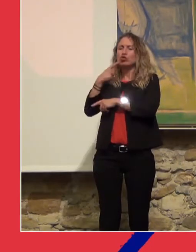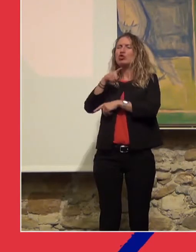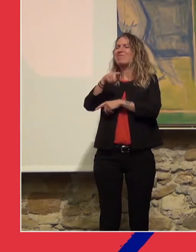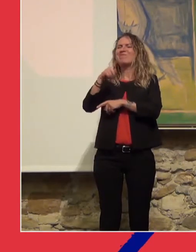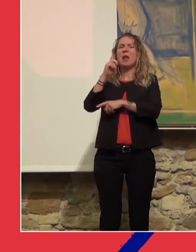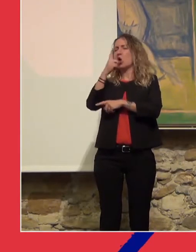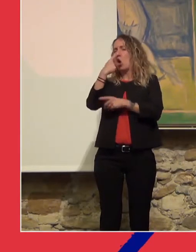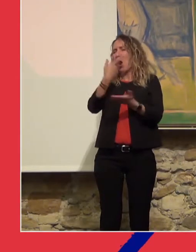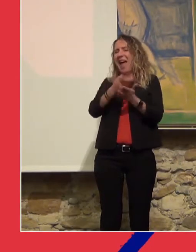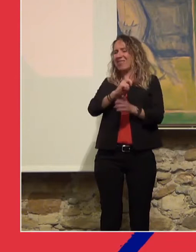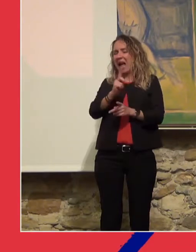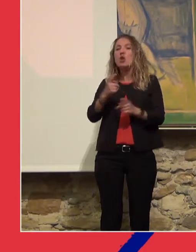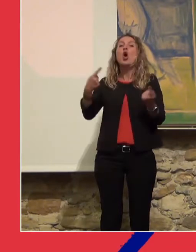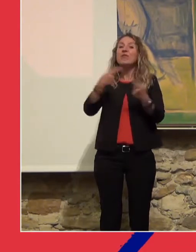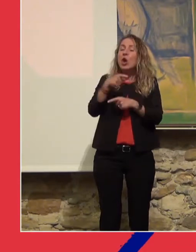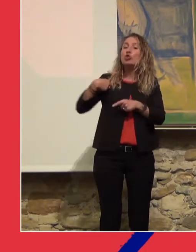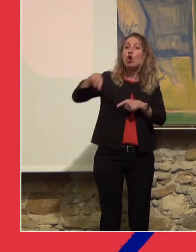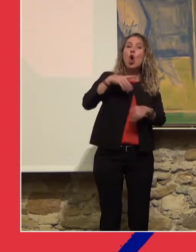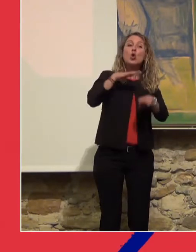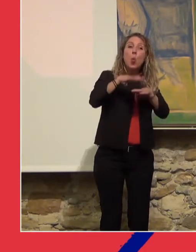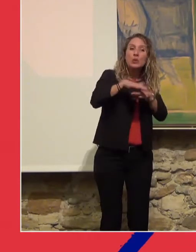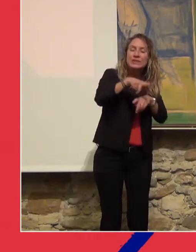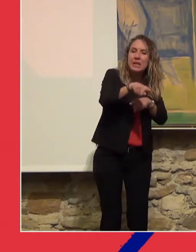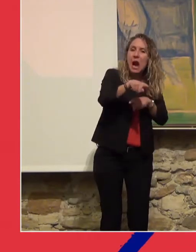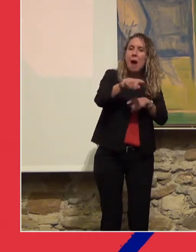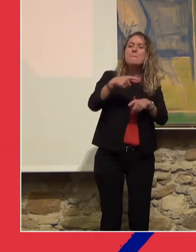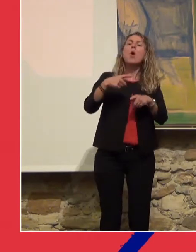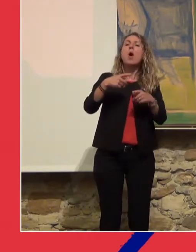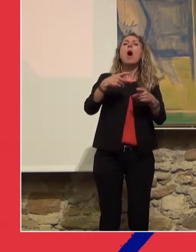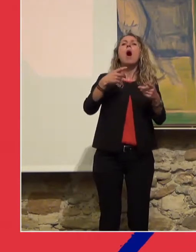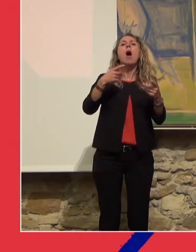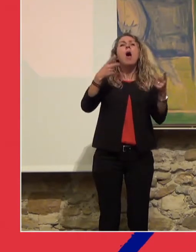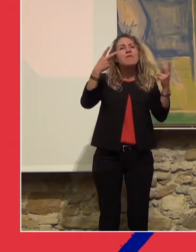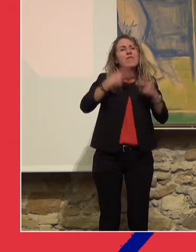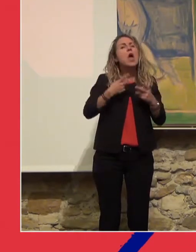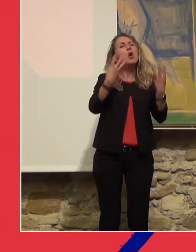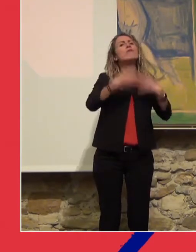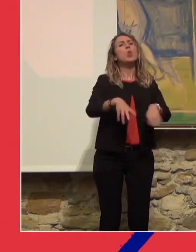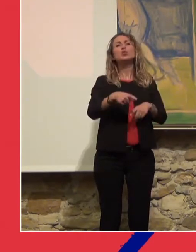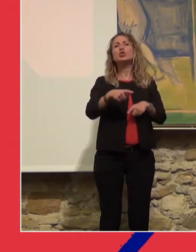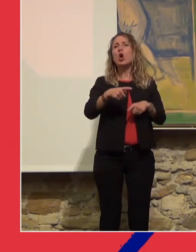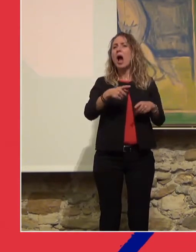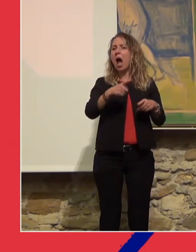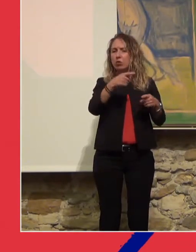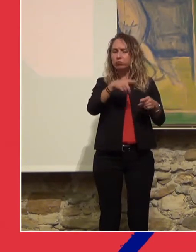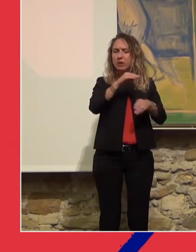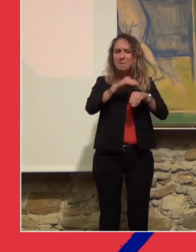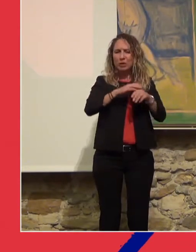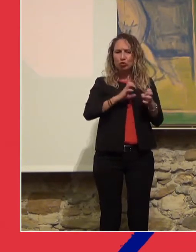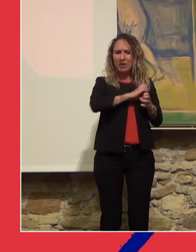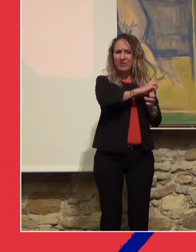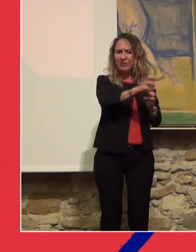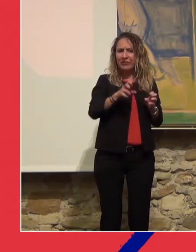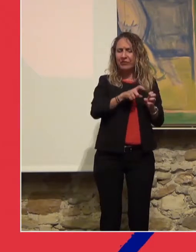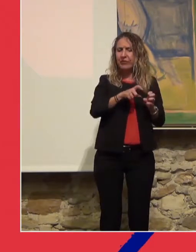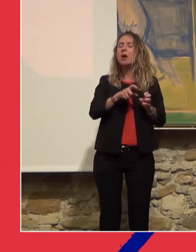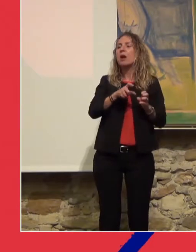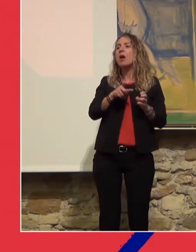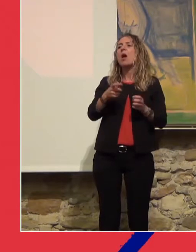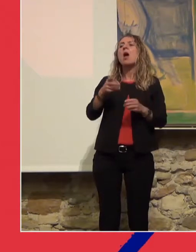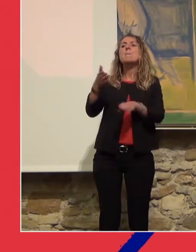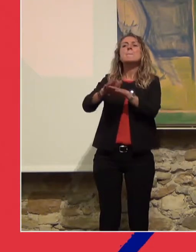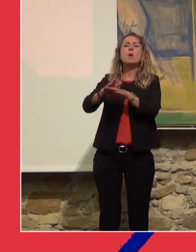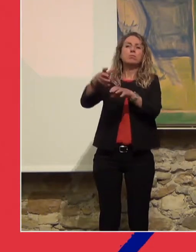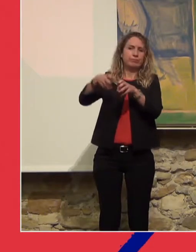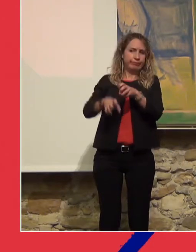alle terapie intensive e riducendo il numero dei decessi. Il primario anestesista di Bergamo, nei malati